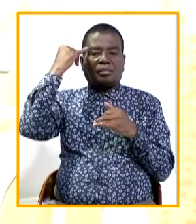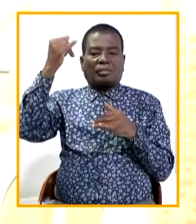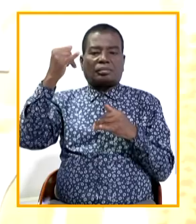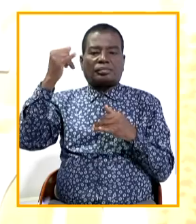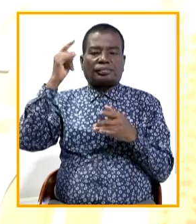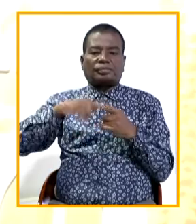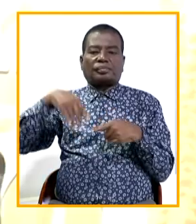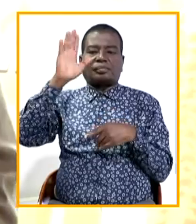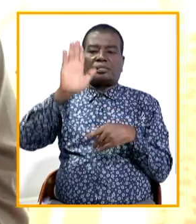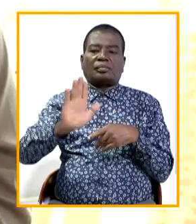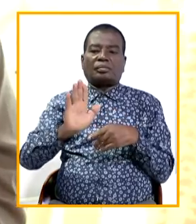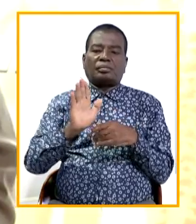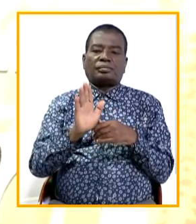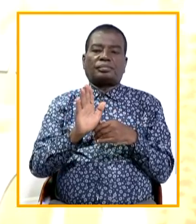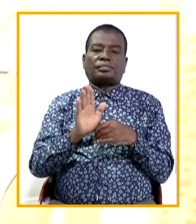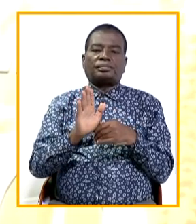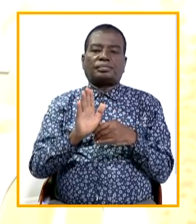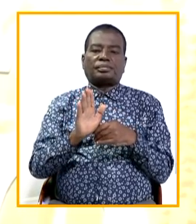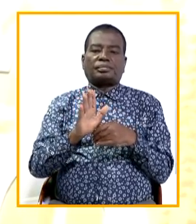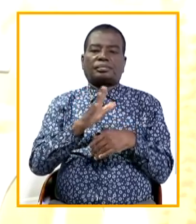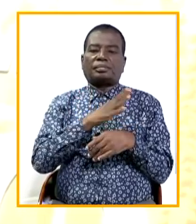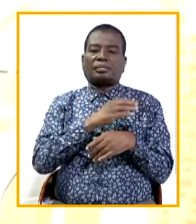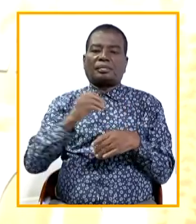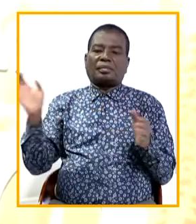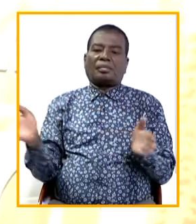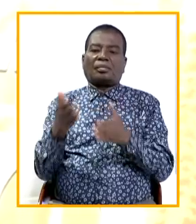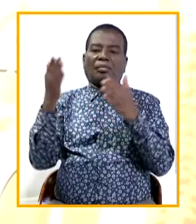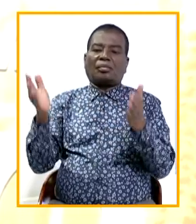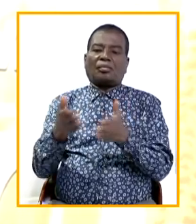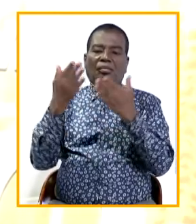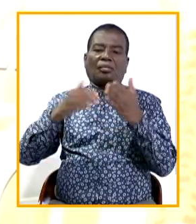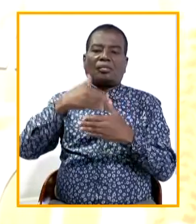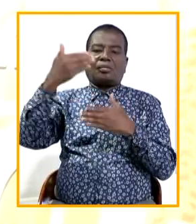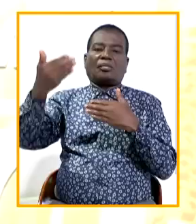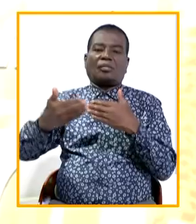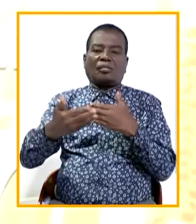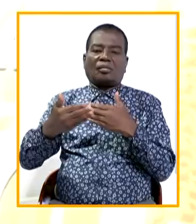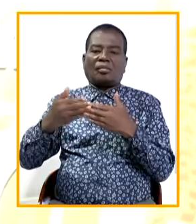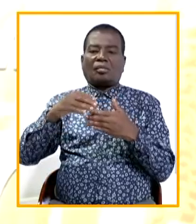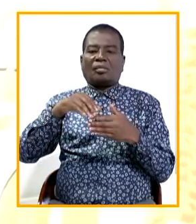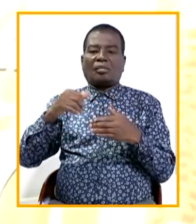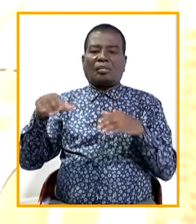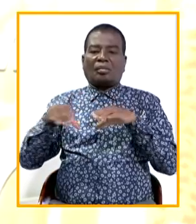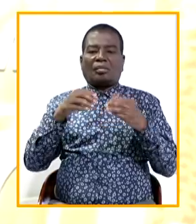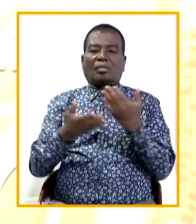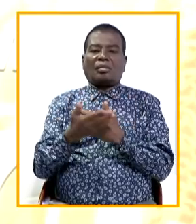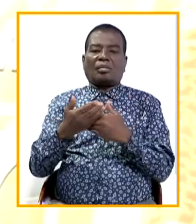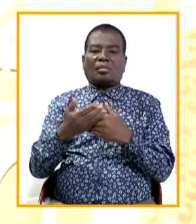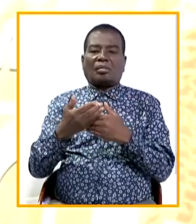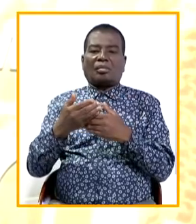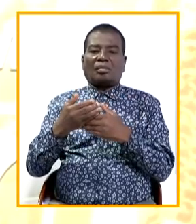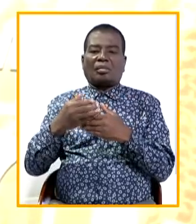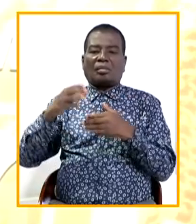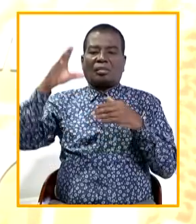à saluer et à encourager au regard de l'œuvre immense accomplie par cet homme